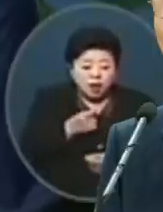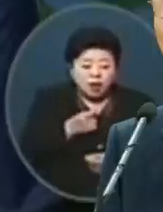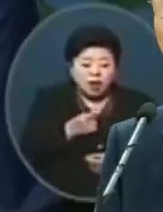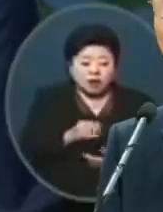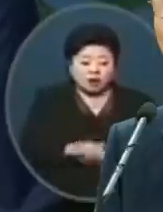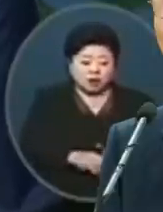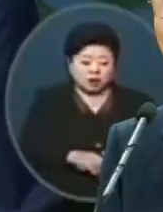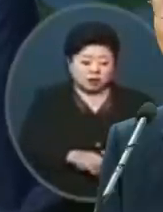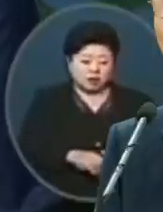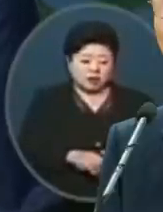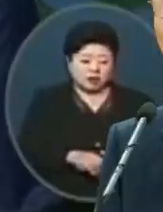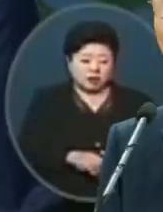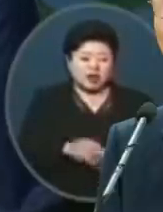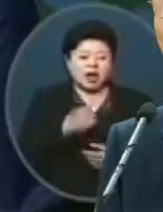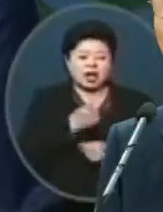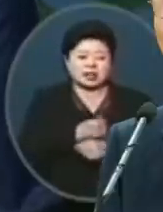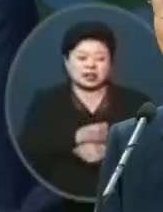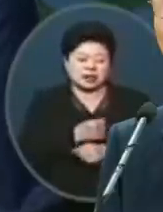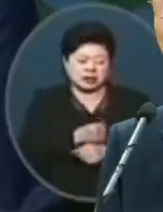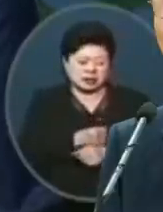동등되라고 하다가